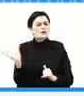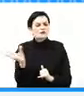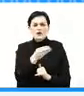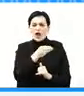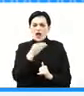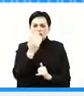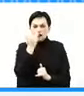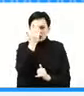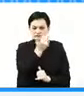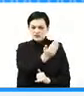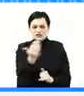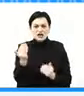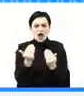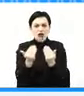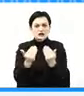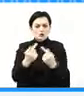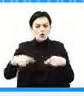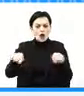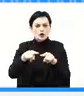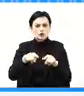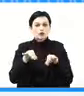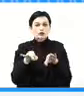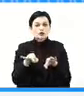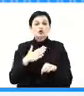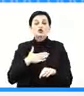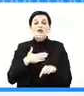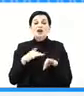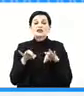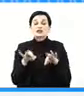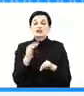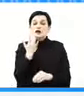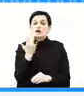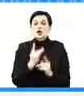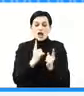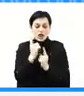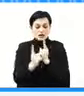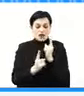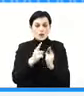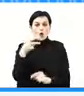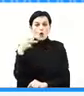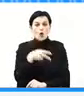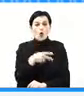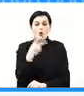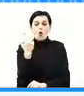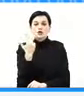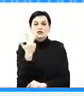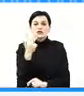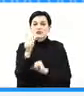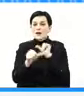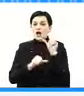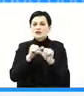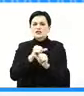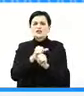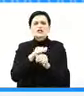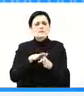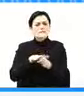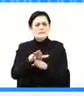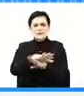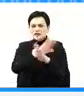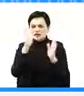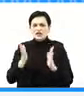საზოგადოებრივ ტრანსპორტზე. ჩვენი სატრანსპორტო პოლიტიკის რეფორმა 2023 წლისთვის მთლიანად